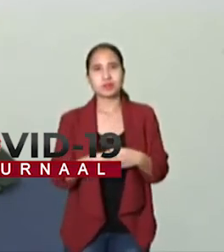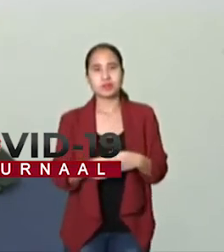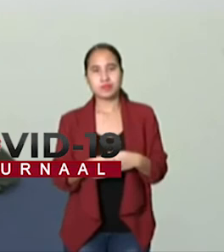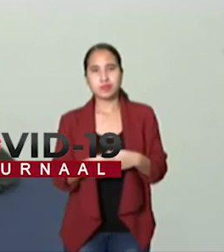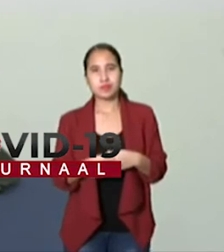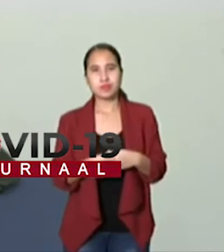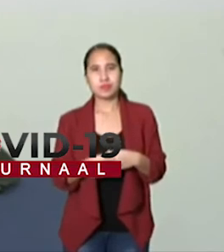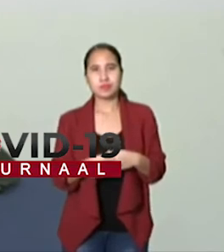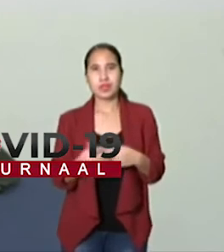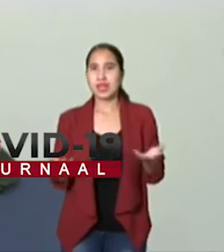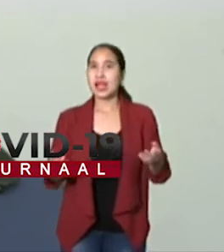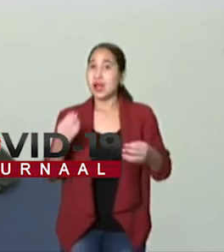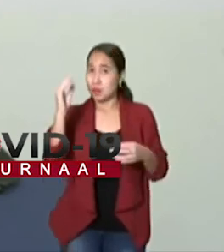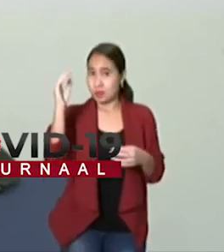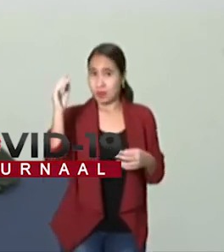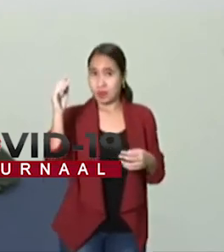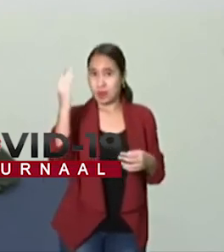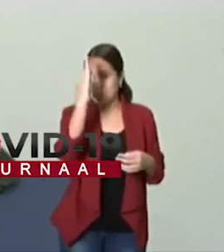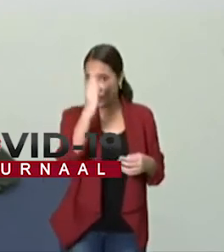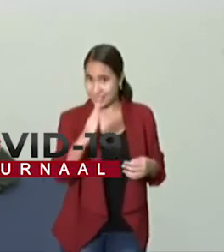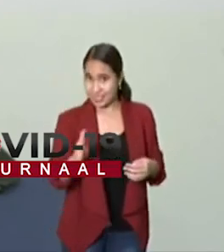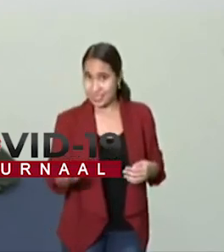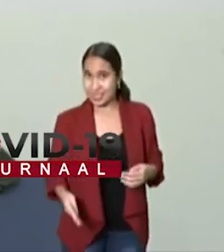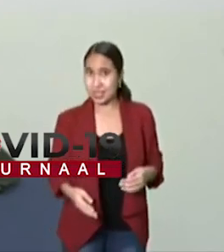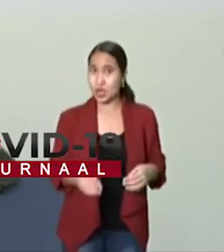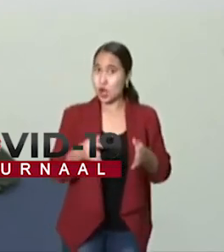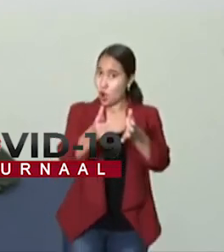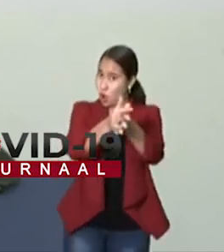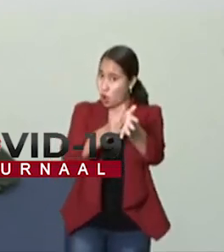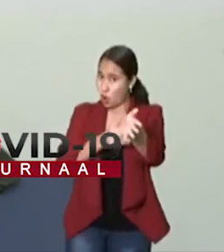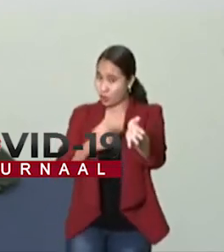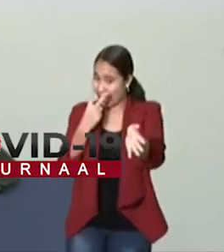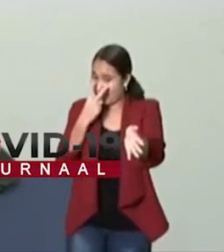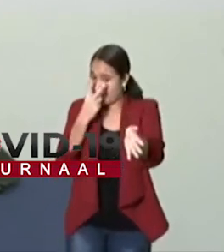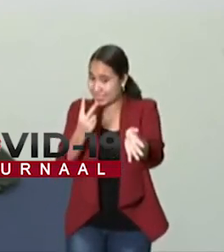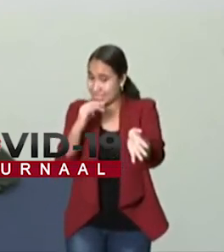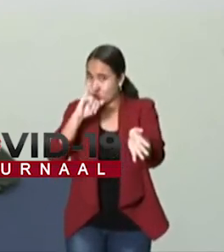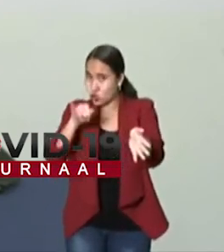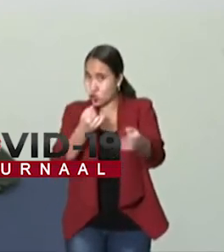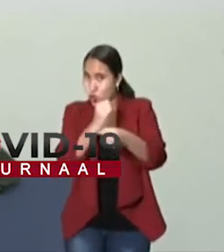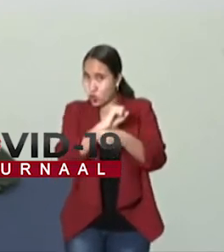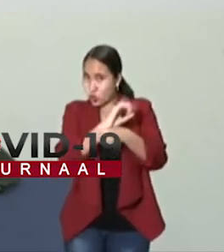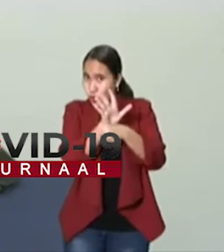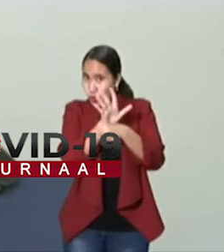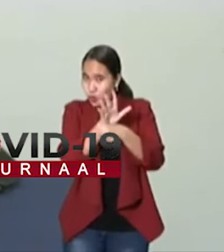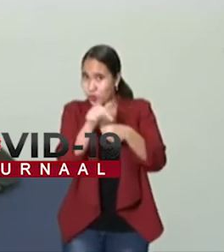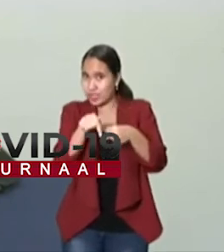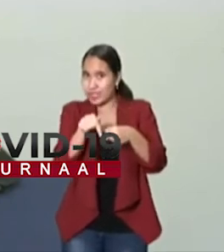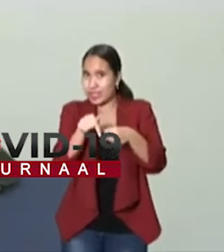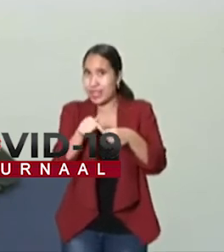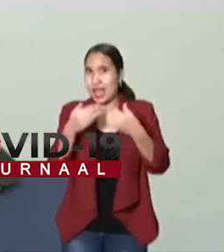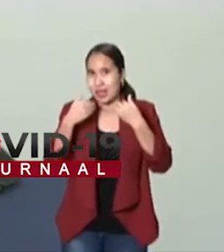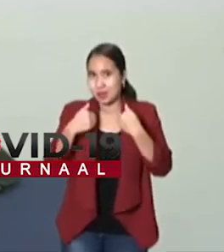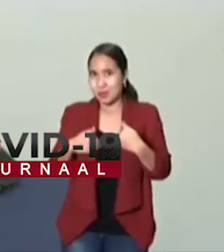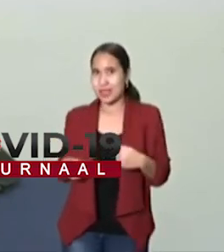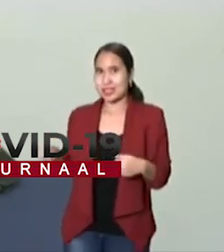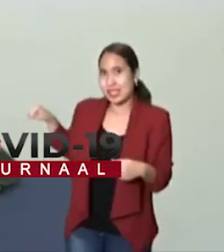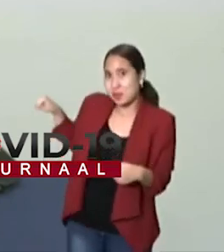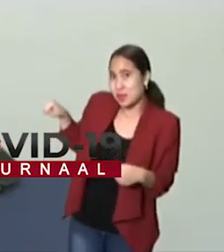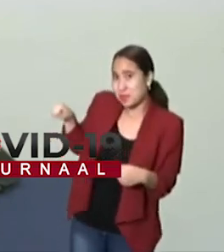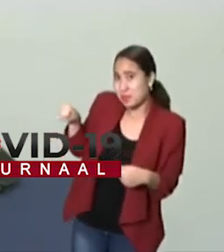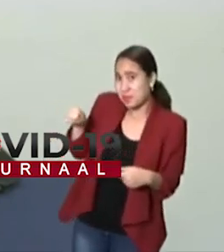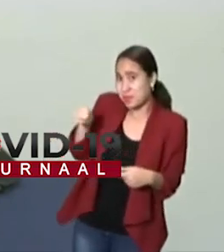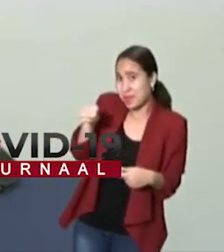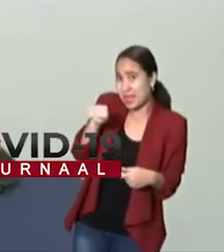gezien is in de goudvelden. Er zijn veel Surinamers die dat goud brengen naar de stad. Om